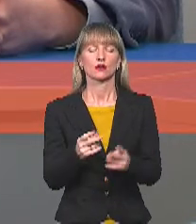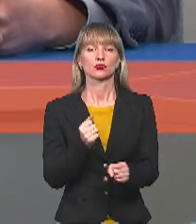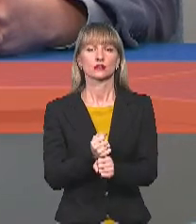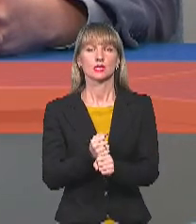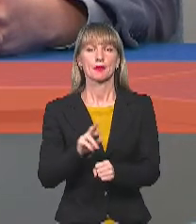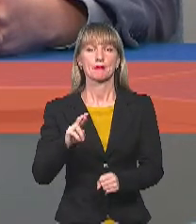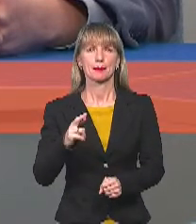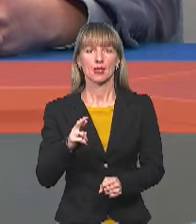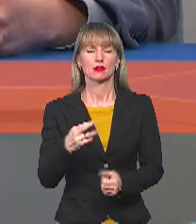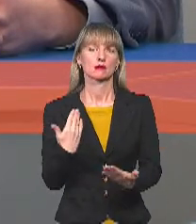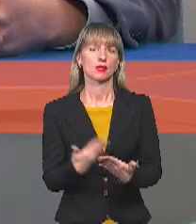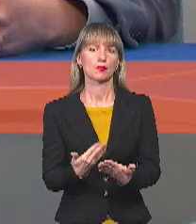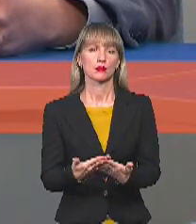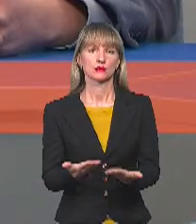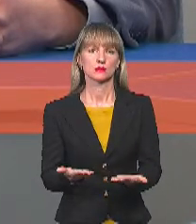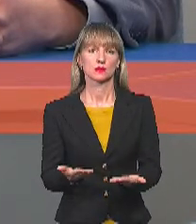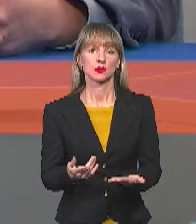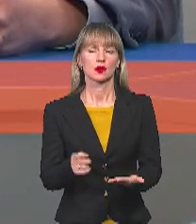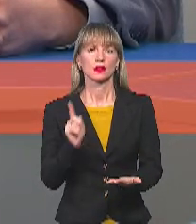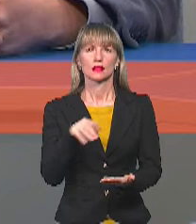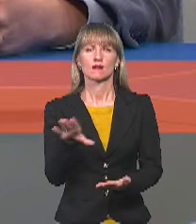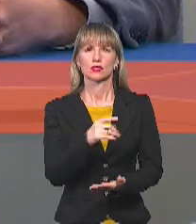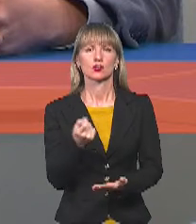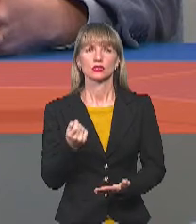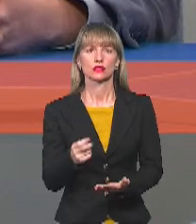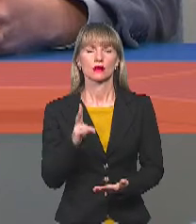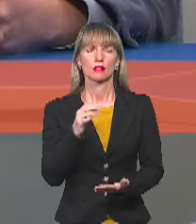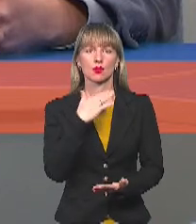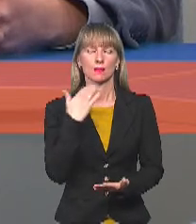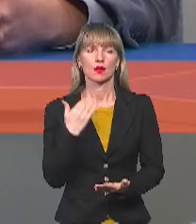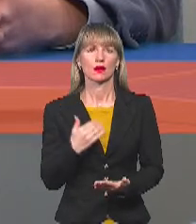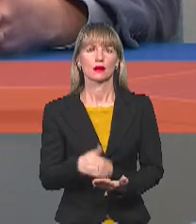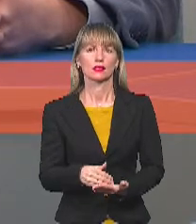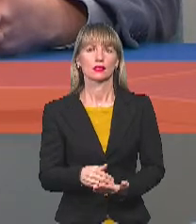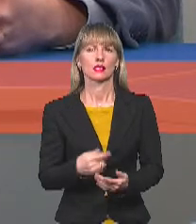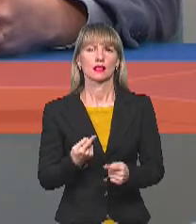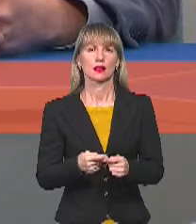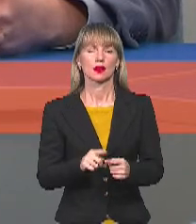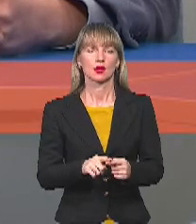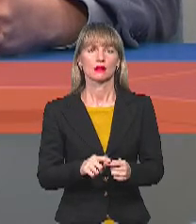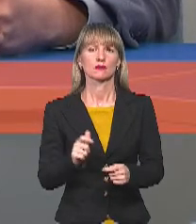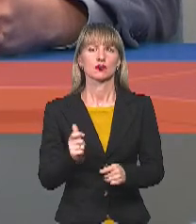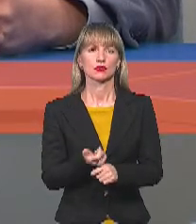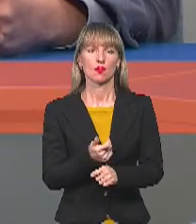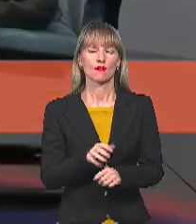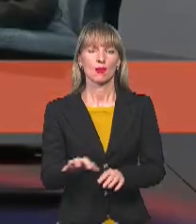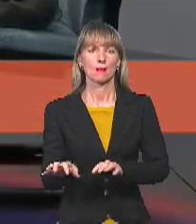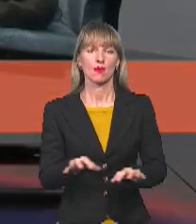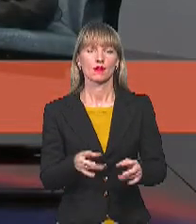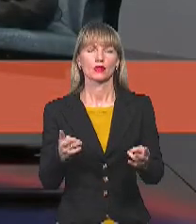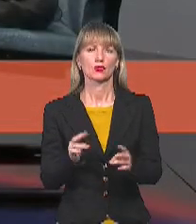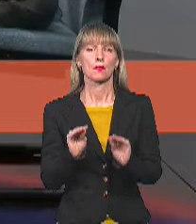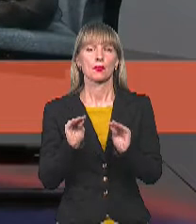зробити в п'ятницю, допустим. Ми вас зрозуміли. Там люди дешевле, намного. Ми вас зрозуміли. Це очередна мафія. Нужно